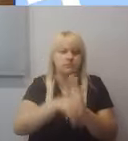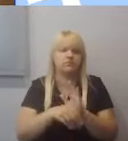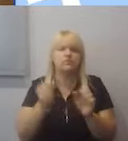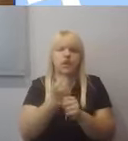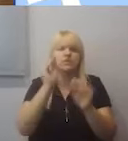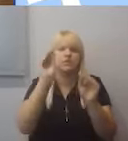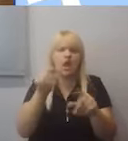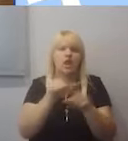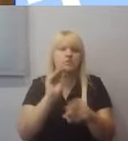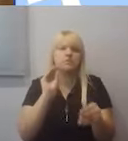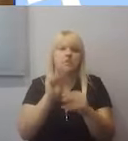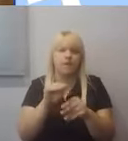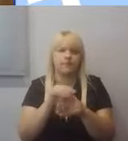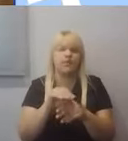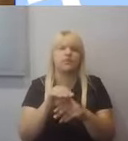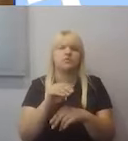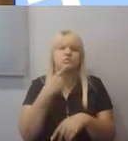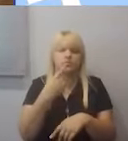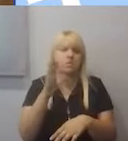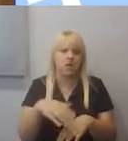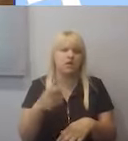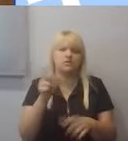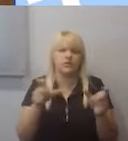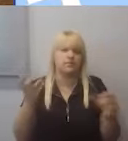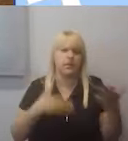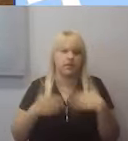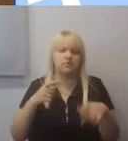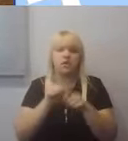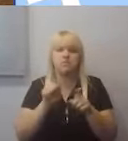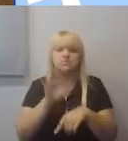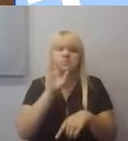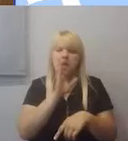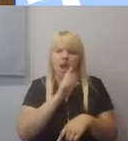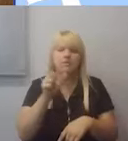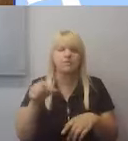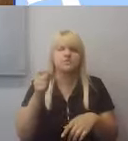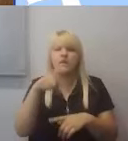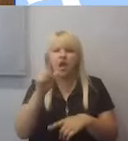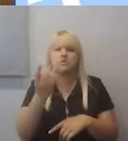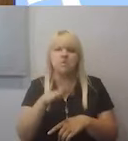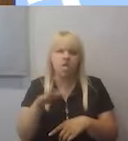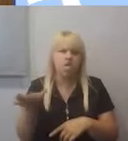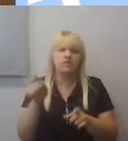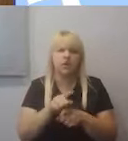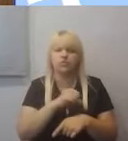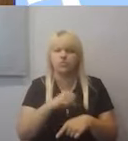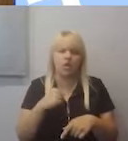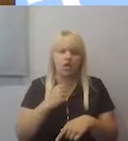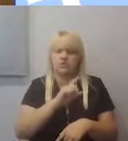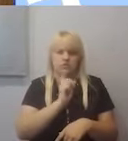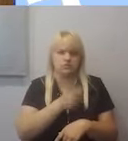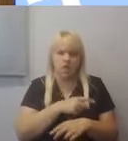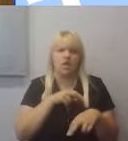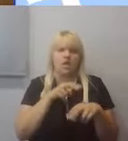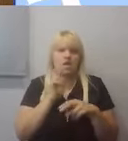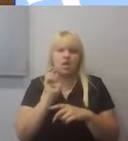viena norma tas pats kas notiks ar māmiņām kurām ir vairāki bērni pie tam mazgadīgi bērni viņas pašas nespēs nokļūt